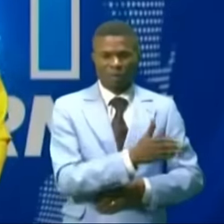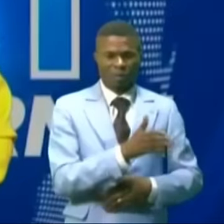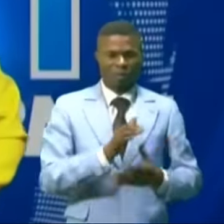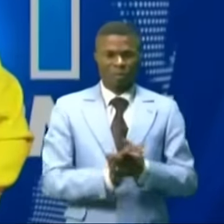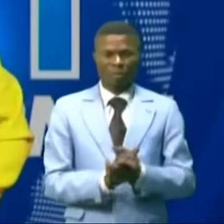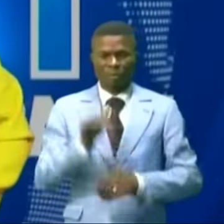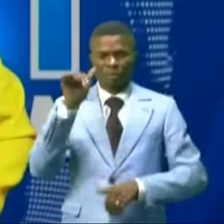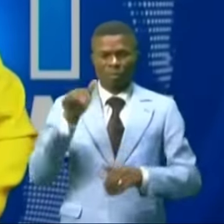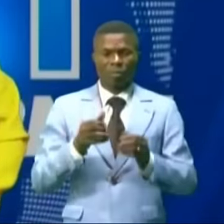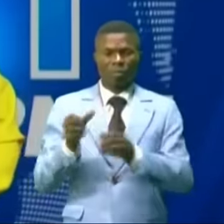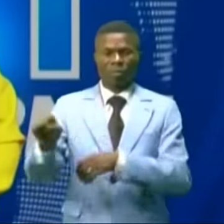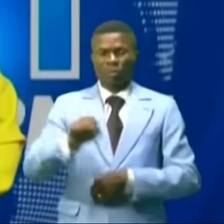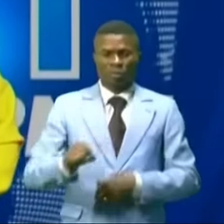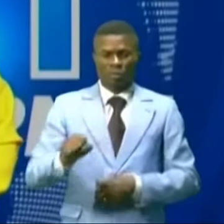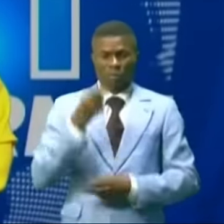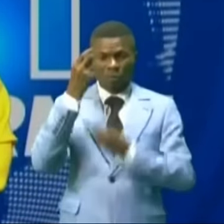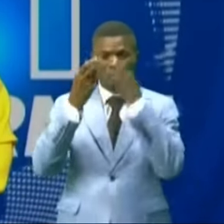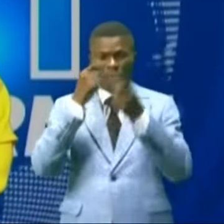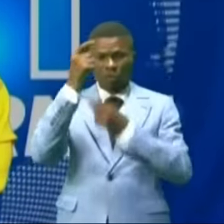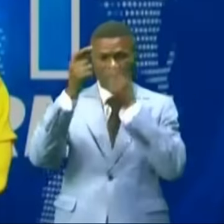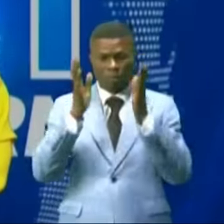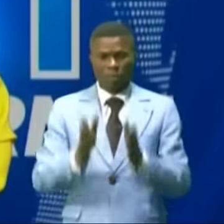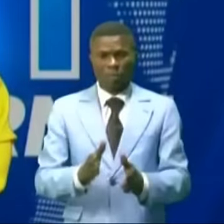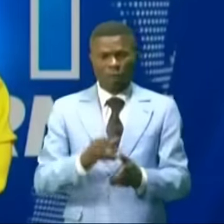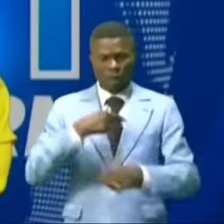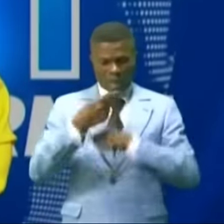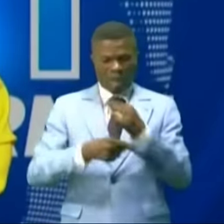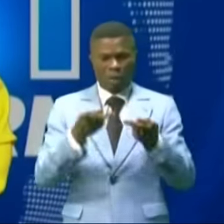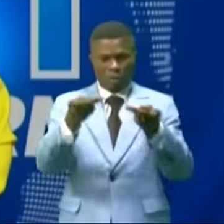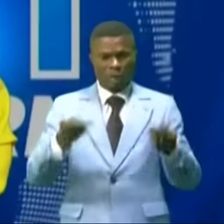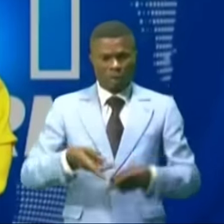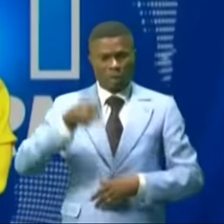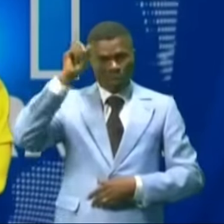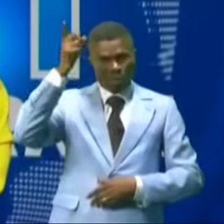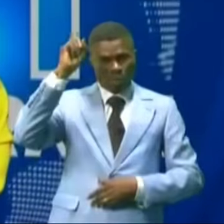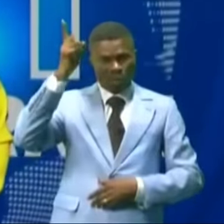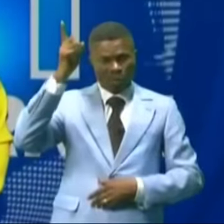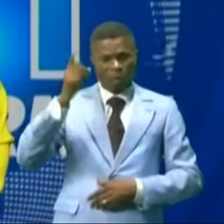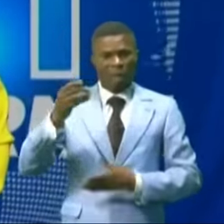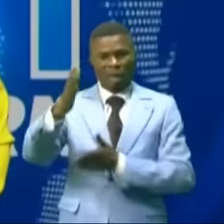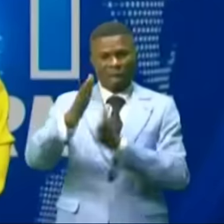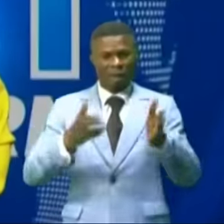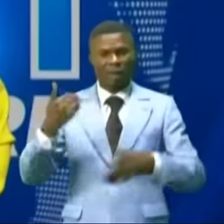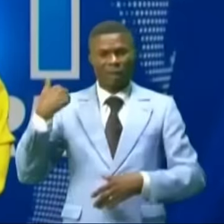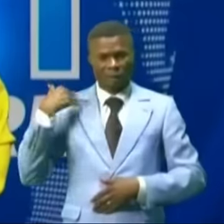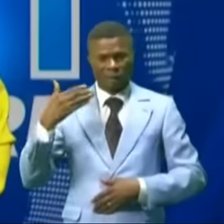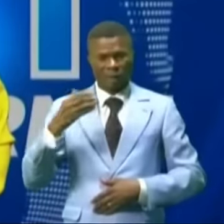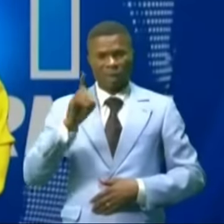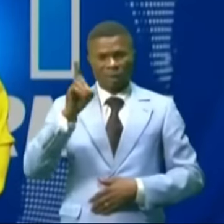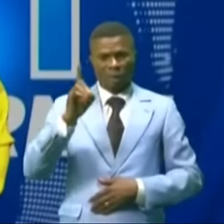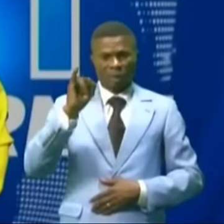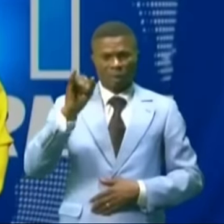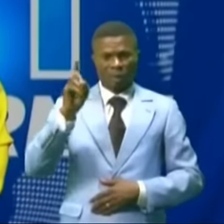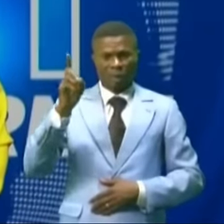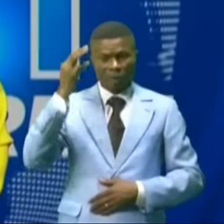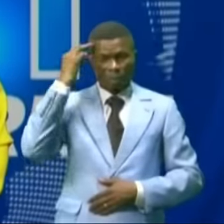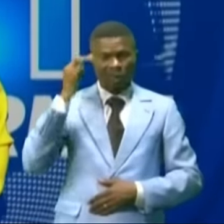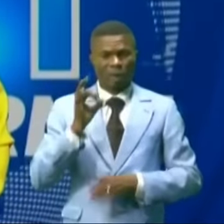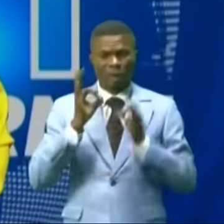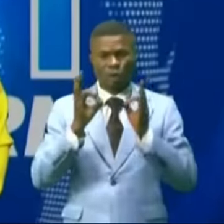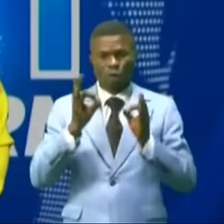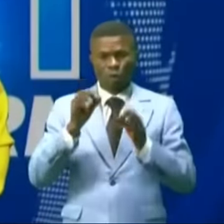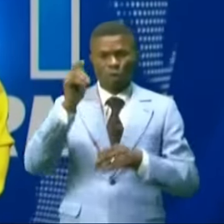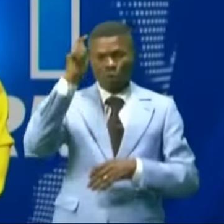Le secteur du tourisme est appelé à reprendre sa place de pourvoyeur des recettes. Didier Pambia, nouveau ministre du